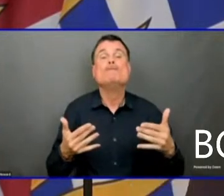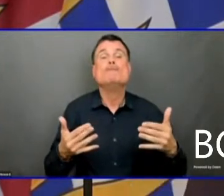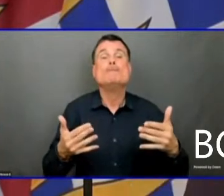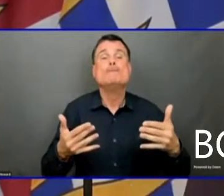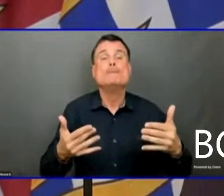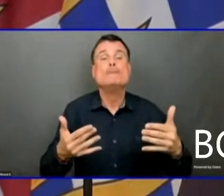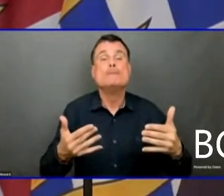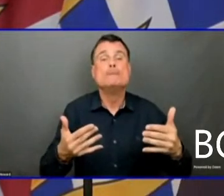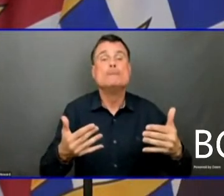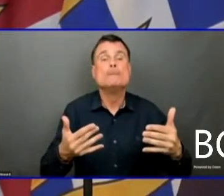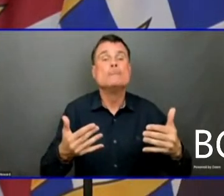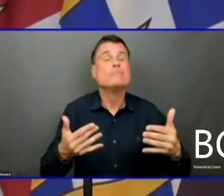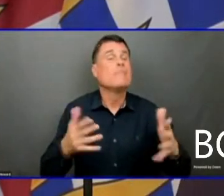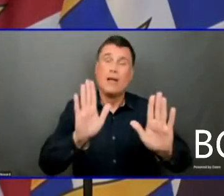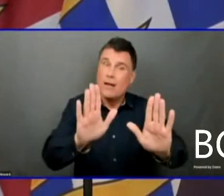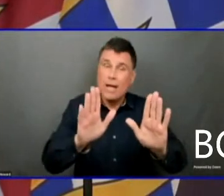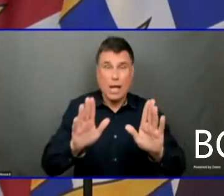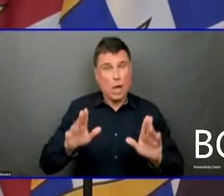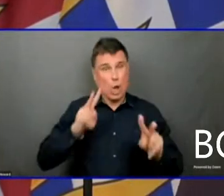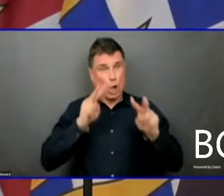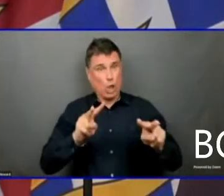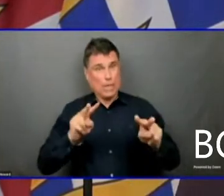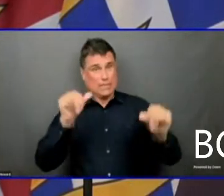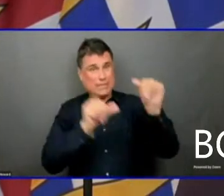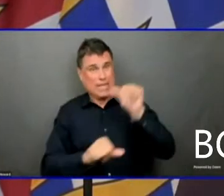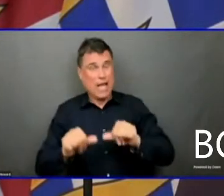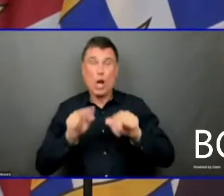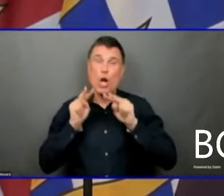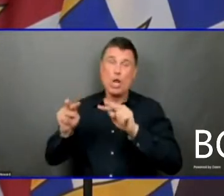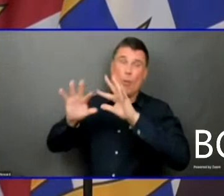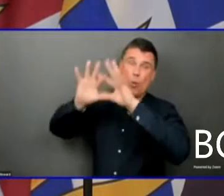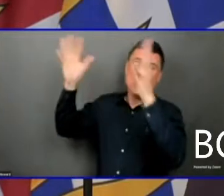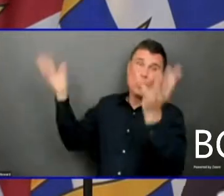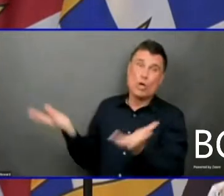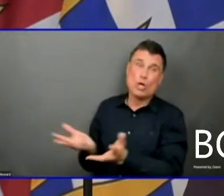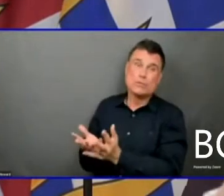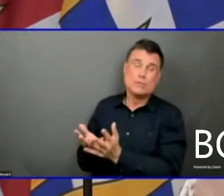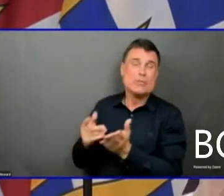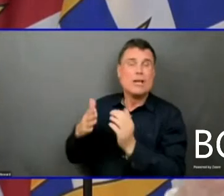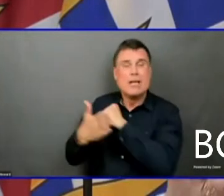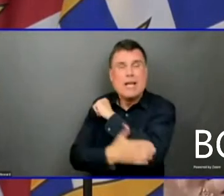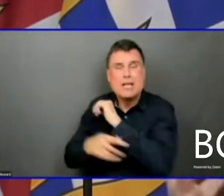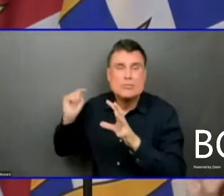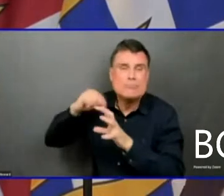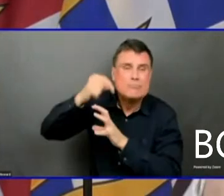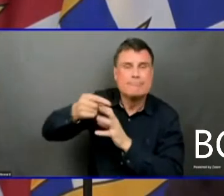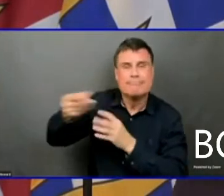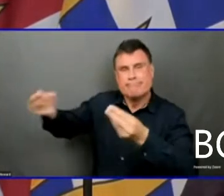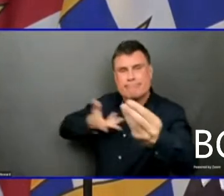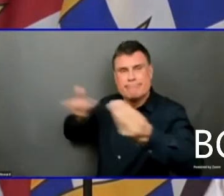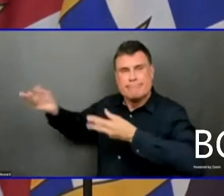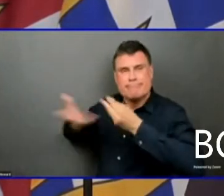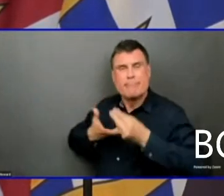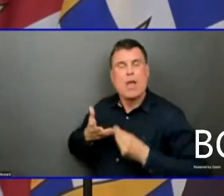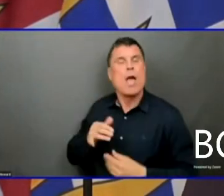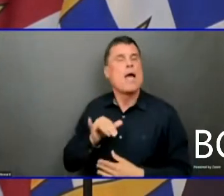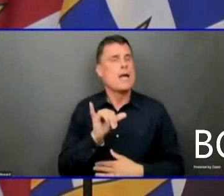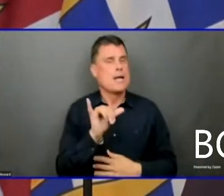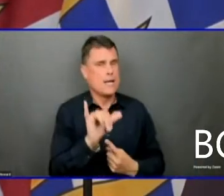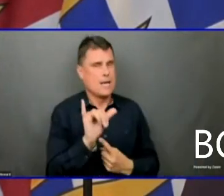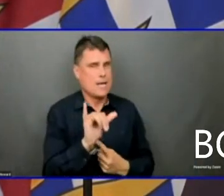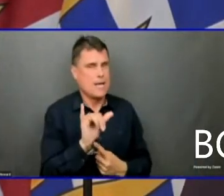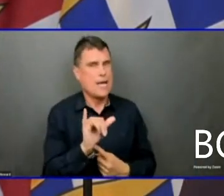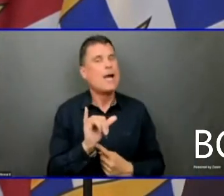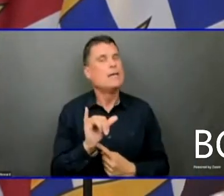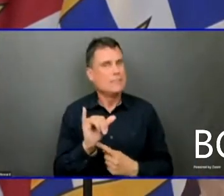2次咽拭拭子的这个核酸检测如果2次都是阴性的，那么就是表示病人已